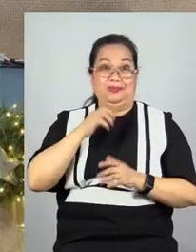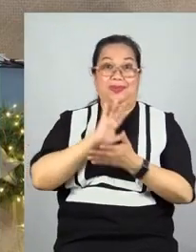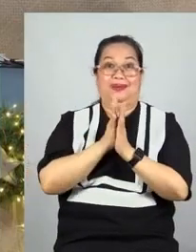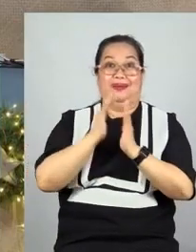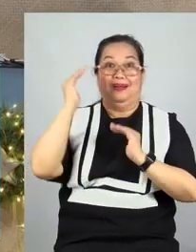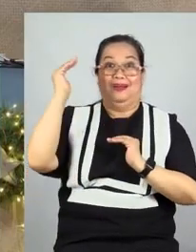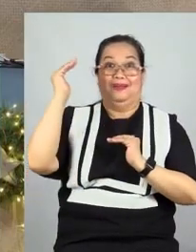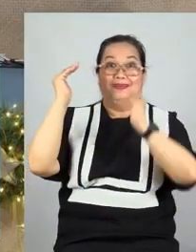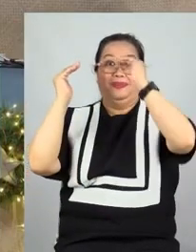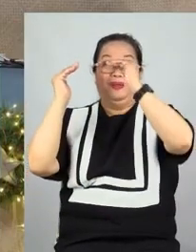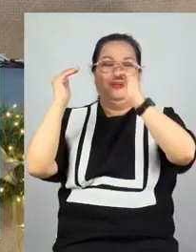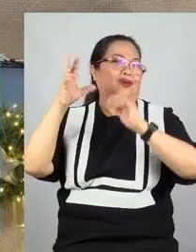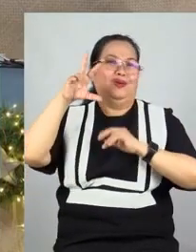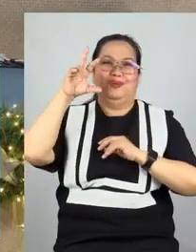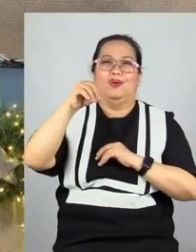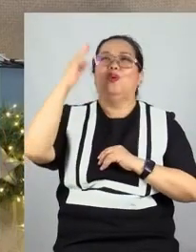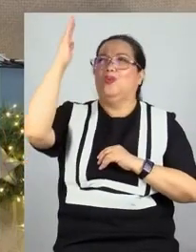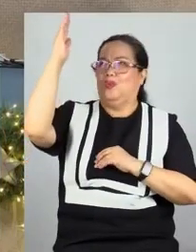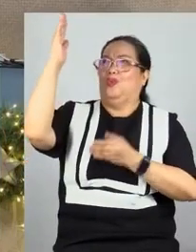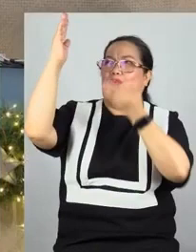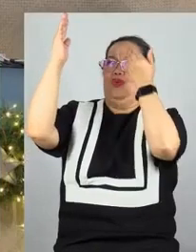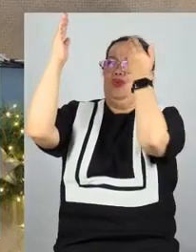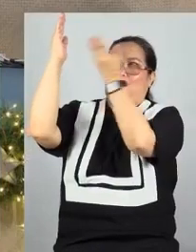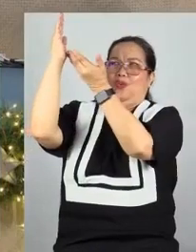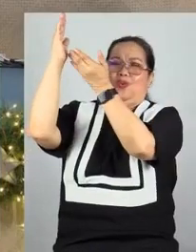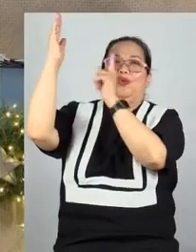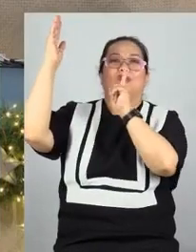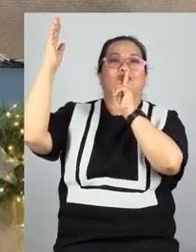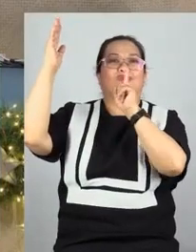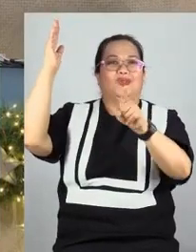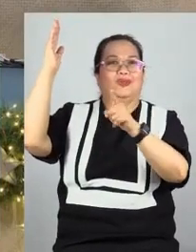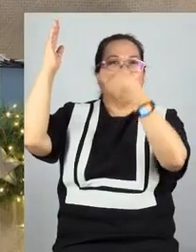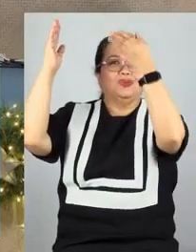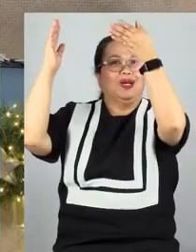sapagkat siya ay tunay na Diyos.